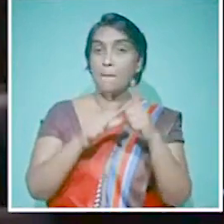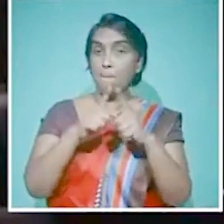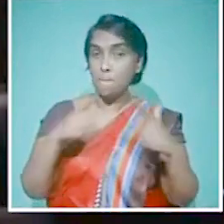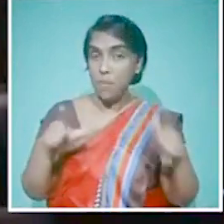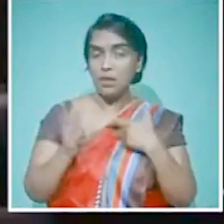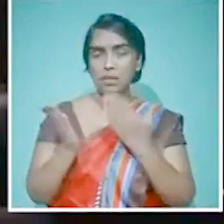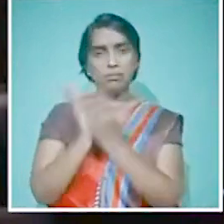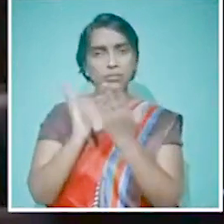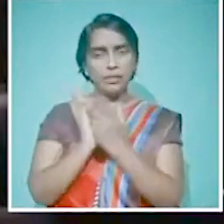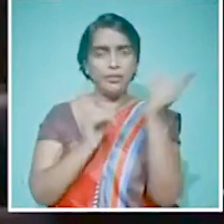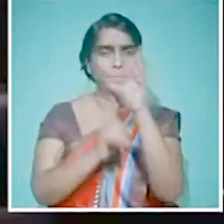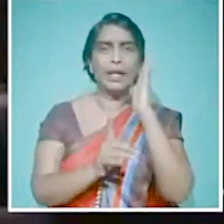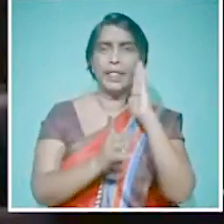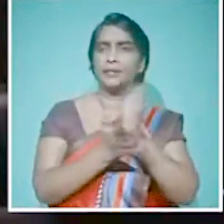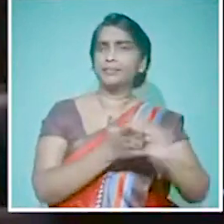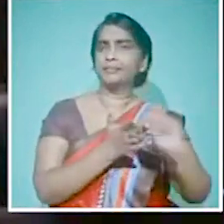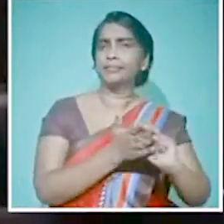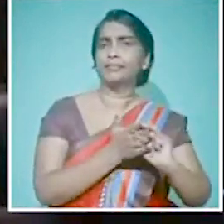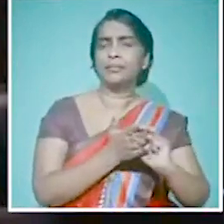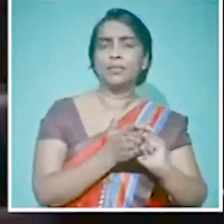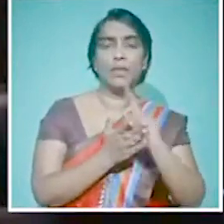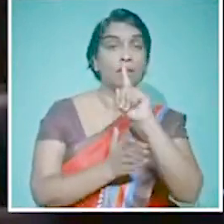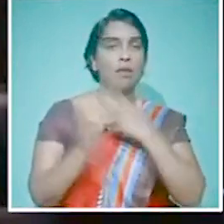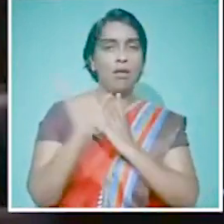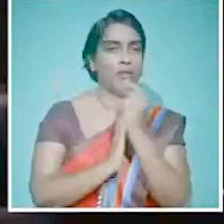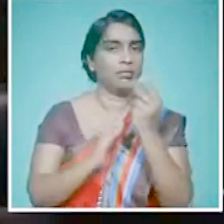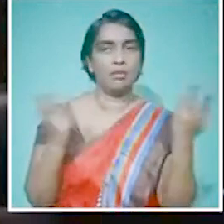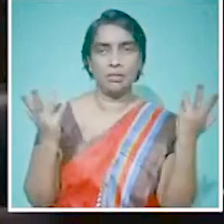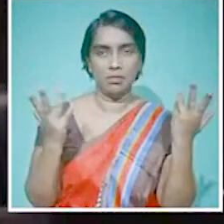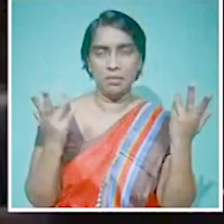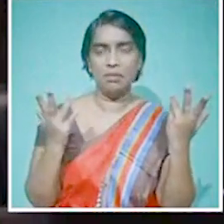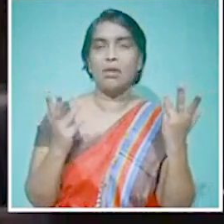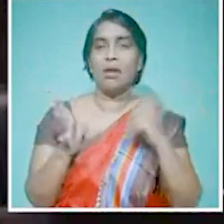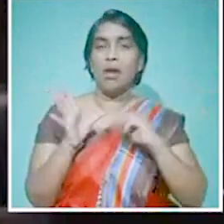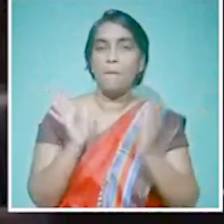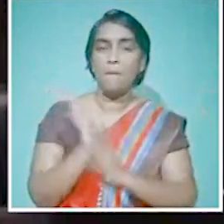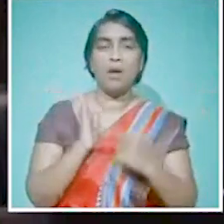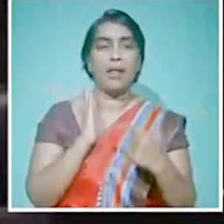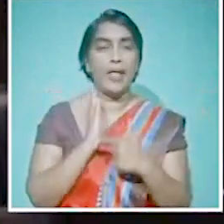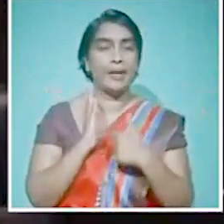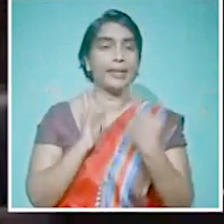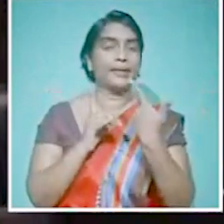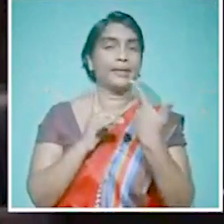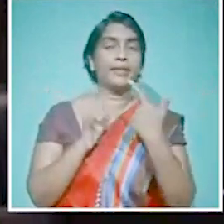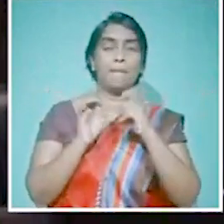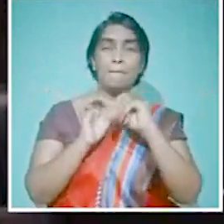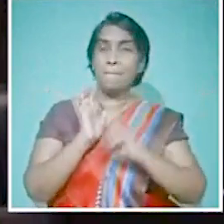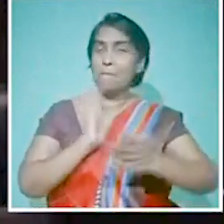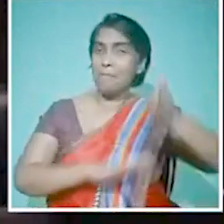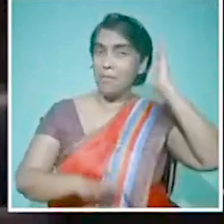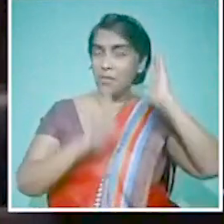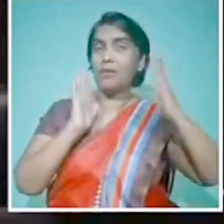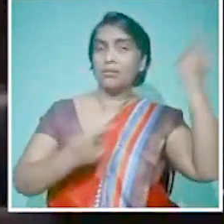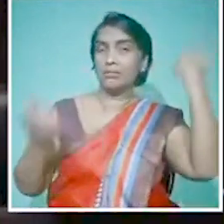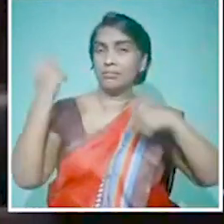ඉගෙනගෙන එකපාට ඉංග්‍රීසියෙන් උත්තර ලියන්න කියන්න අපිට අයිතියක් නැහැ. දැන් ඔය අම්පාර, නැගෙනහිර පළාත විශාල ලංකාවේ පර්යන්ත